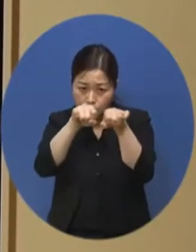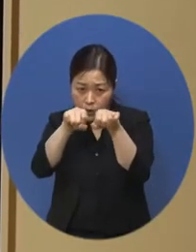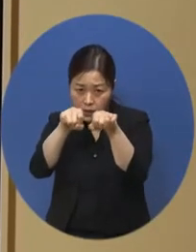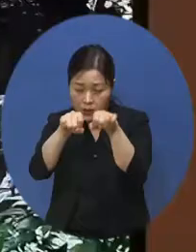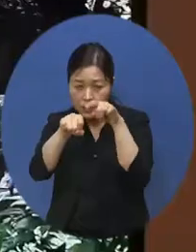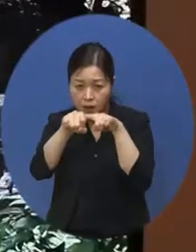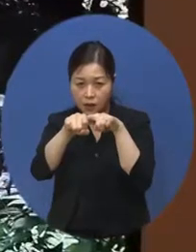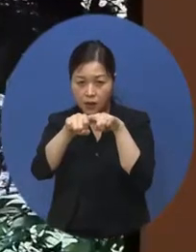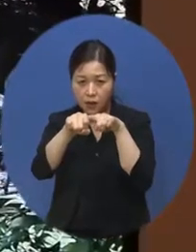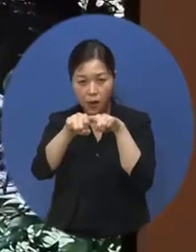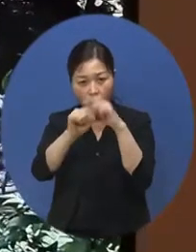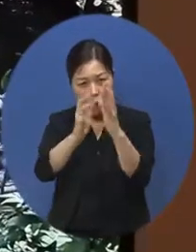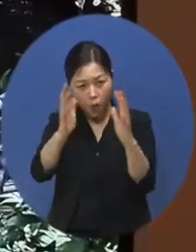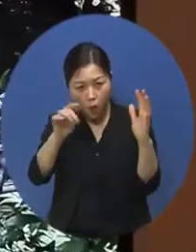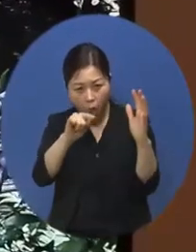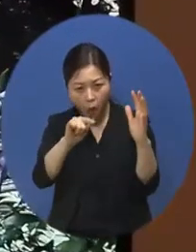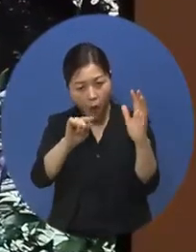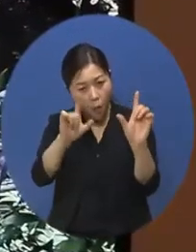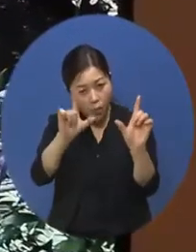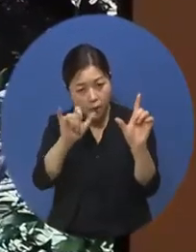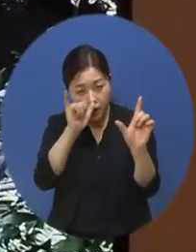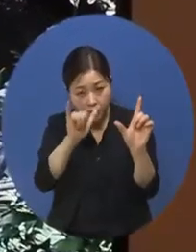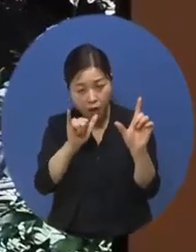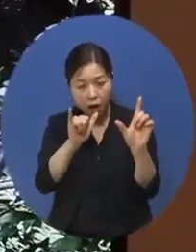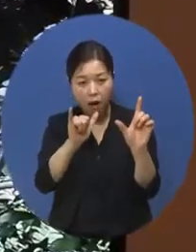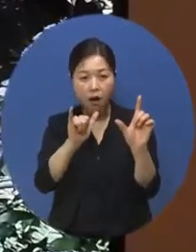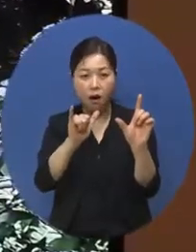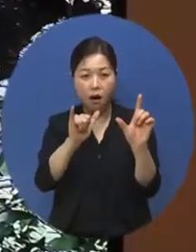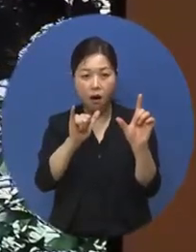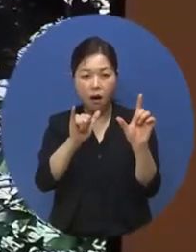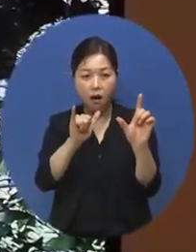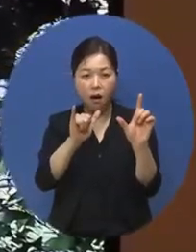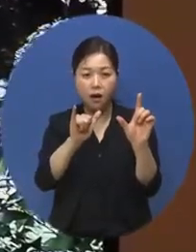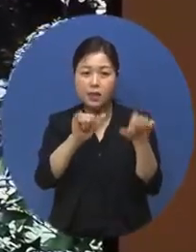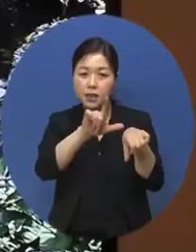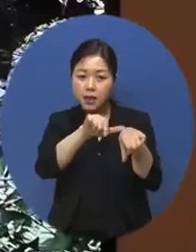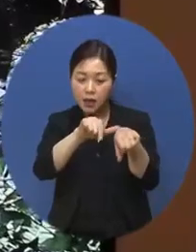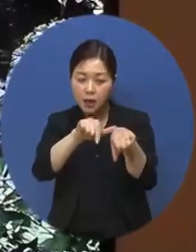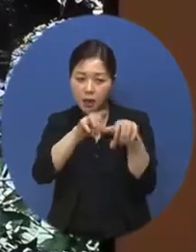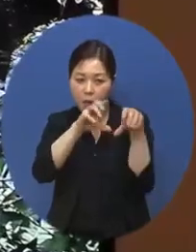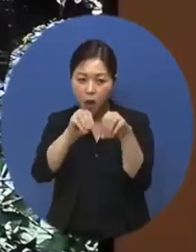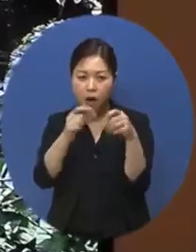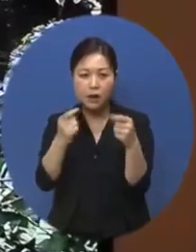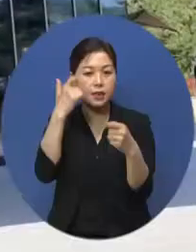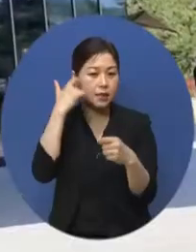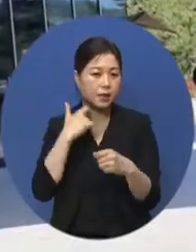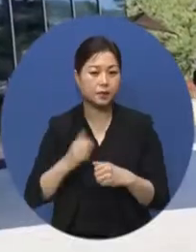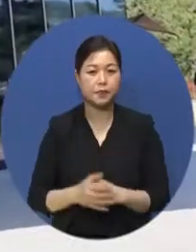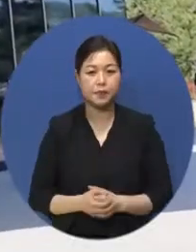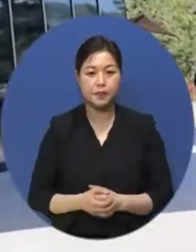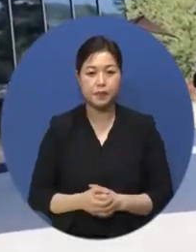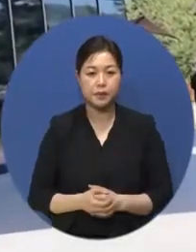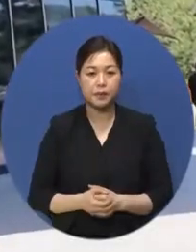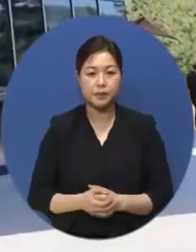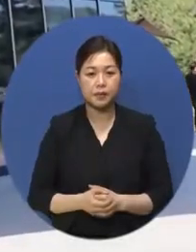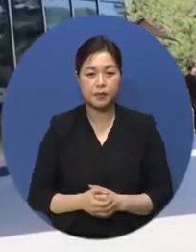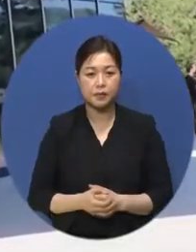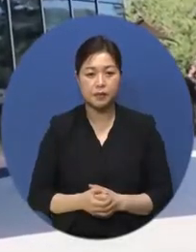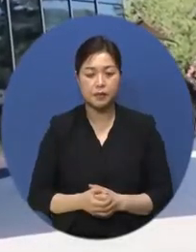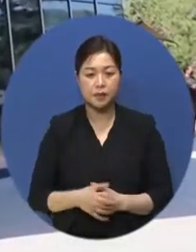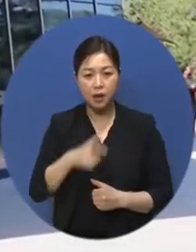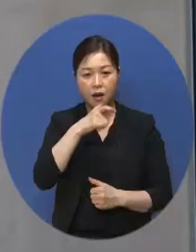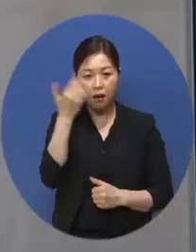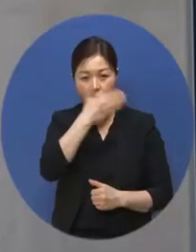풍경 영상이 절묘하게 숨겨져 있어 마치 시간이 멈춰진 듯 합니다 여수 장도